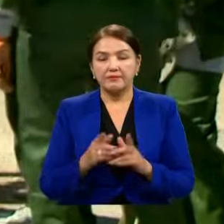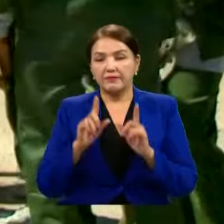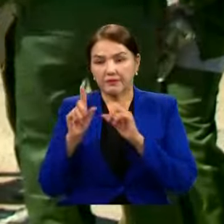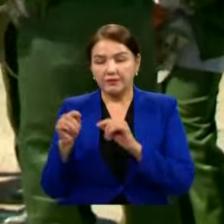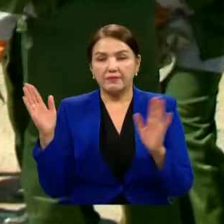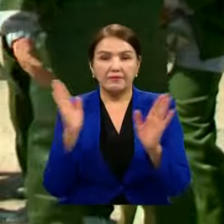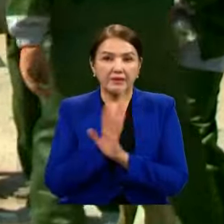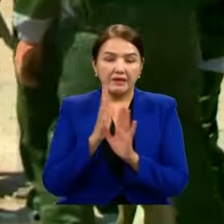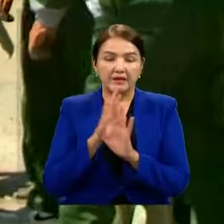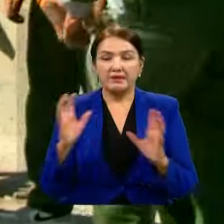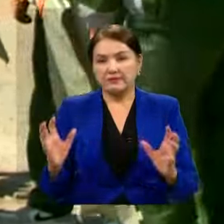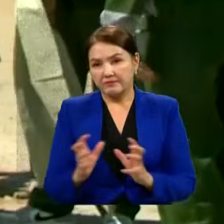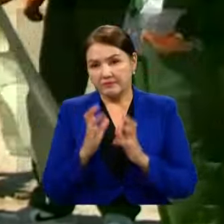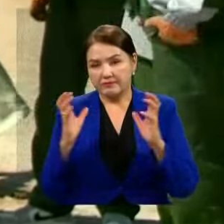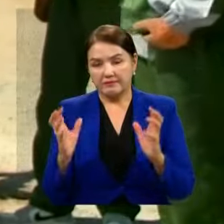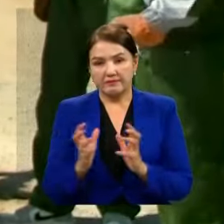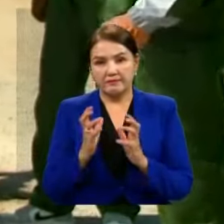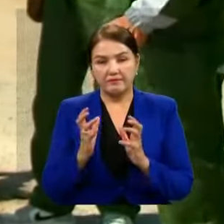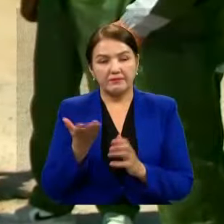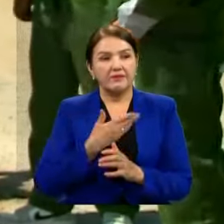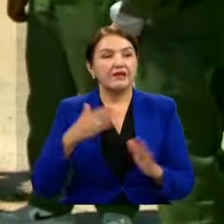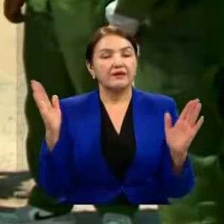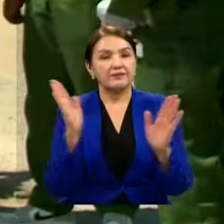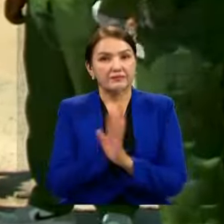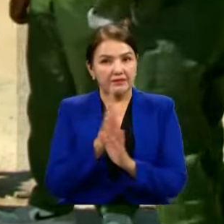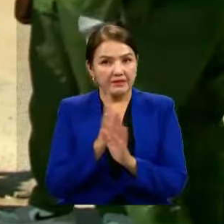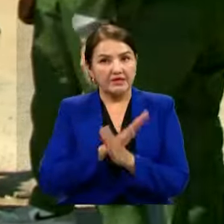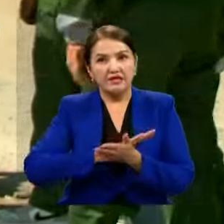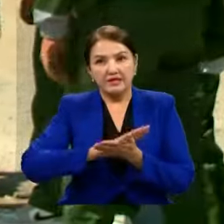на природу, сохраняли нашу